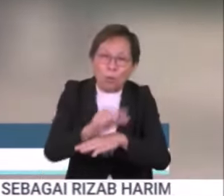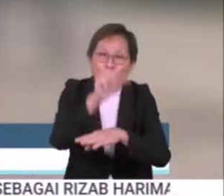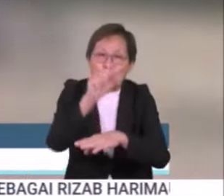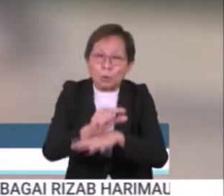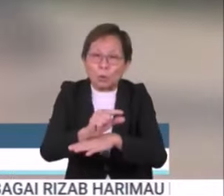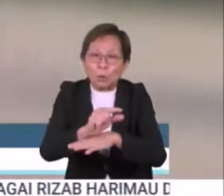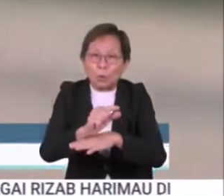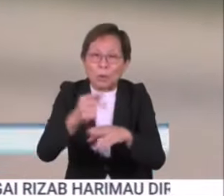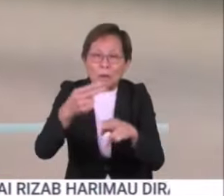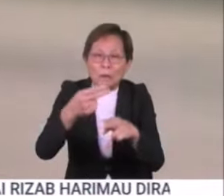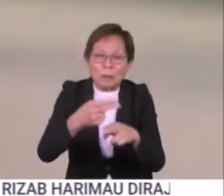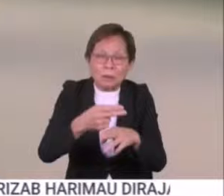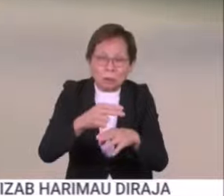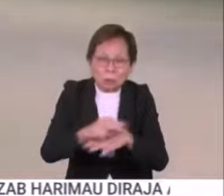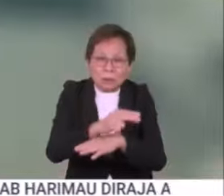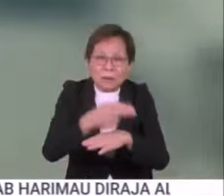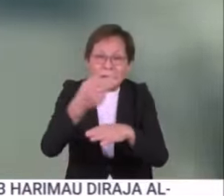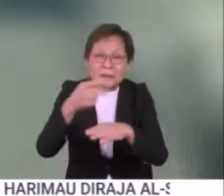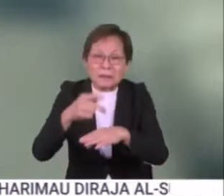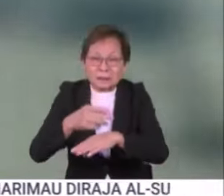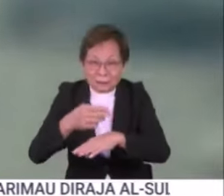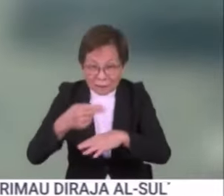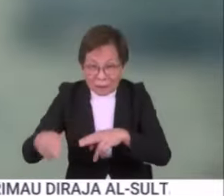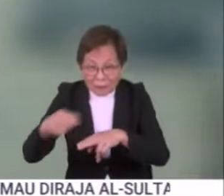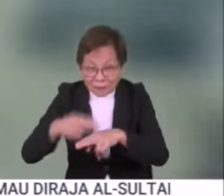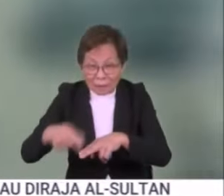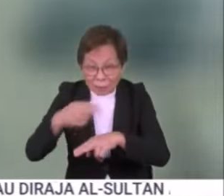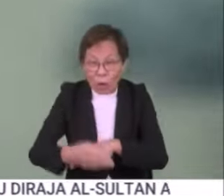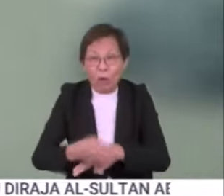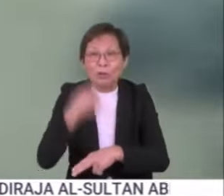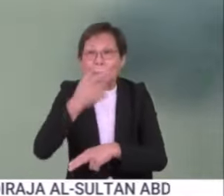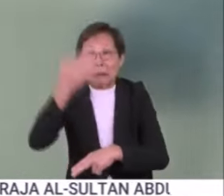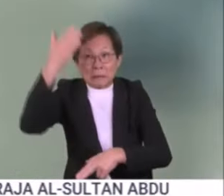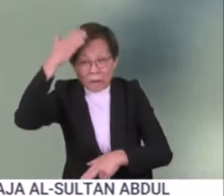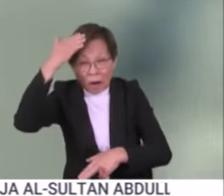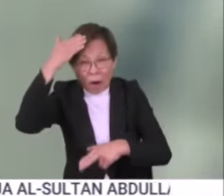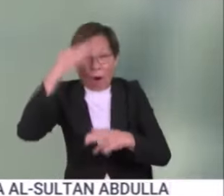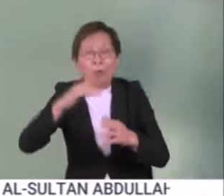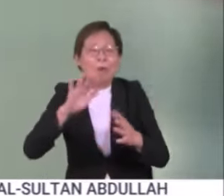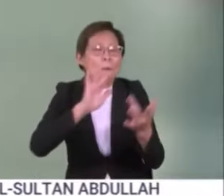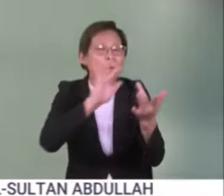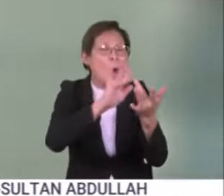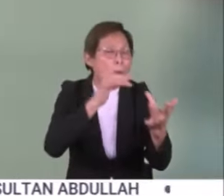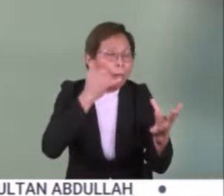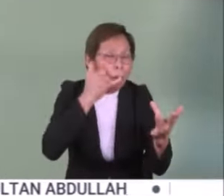senjata orang yang punya iman boleh hubungi nomor telepon